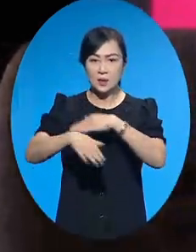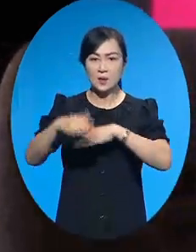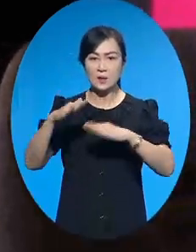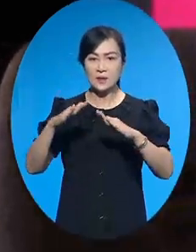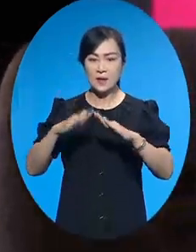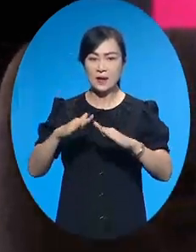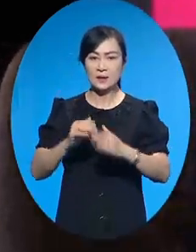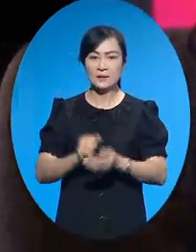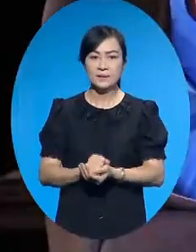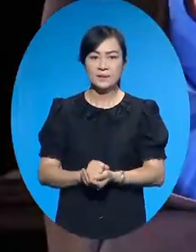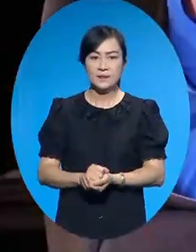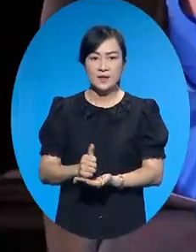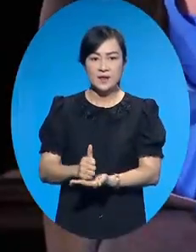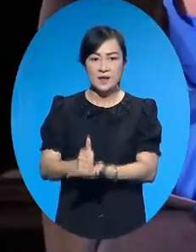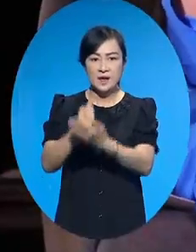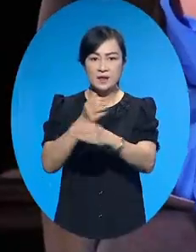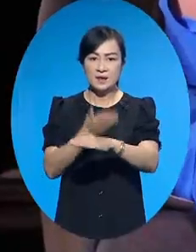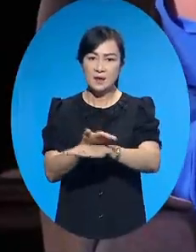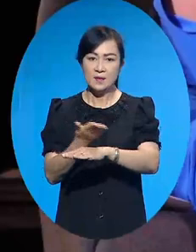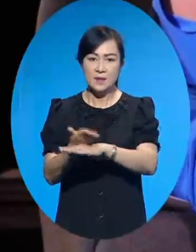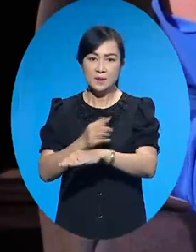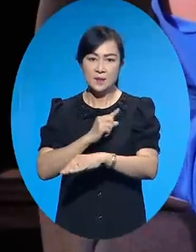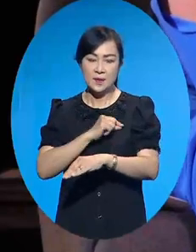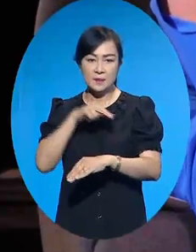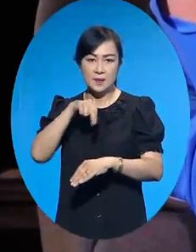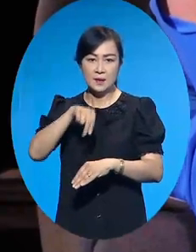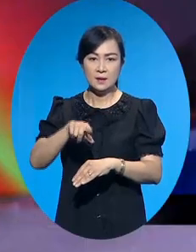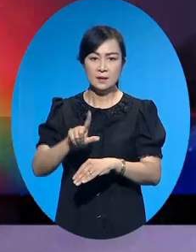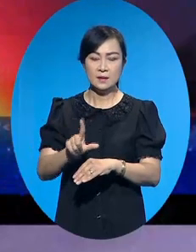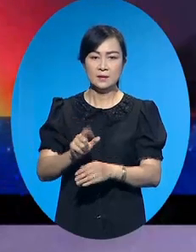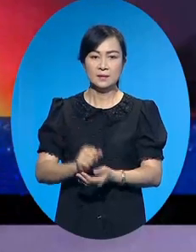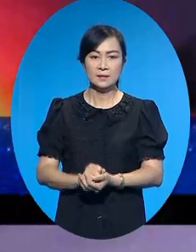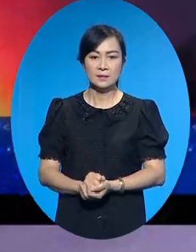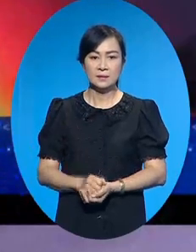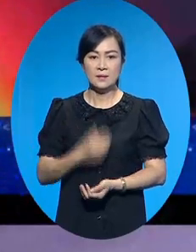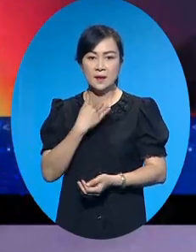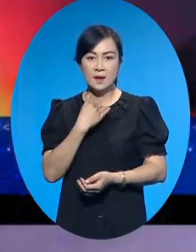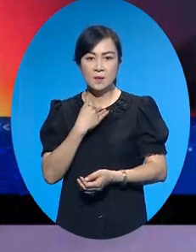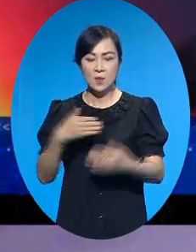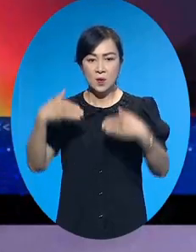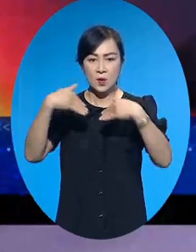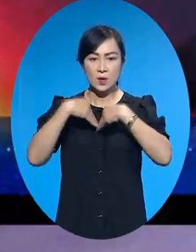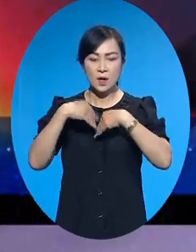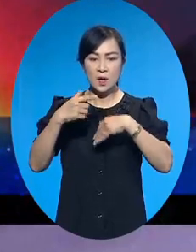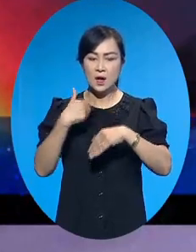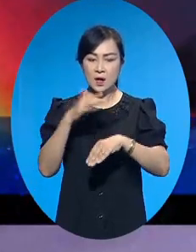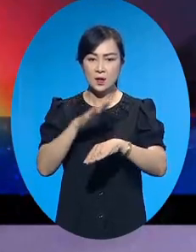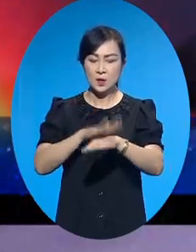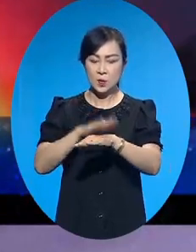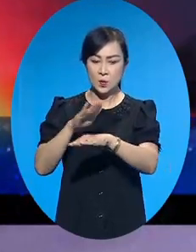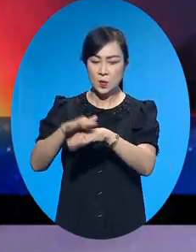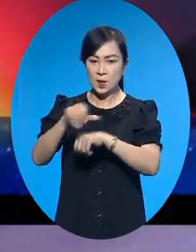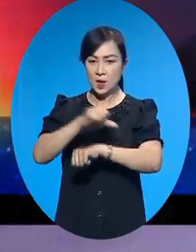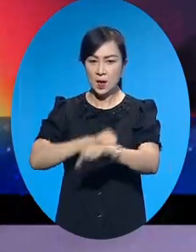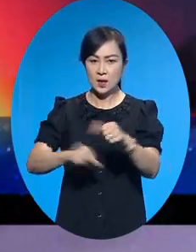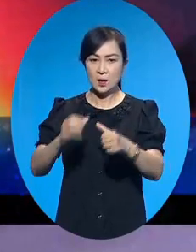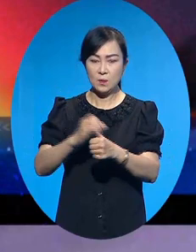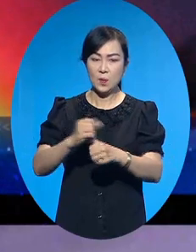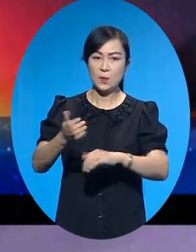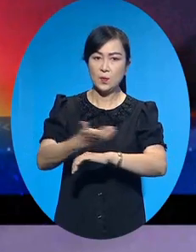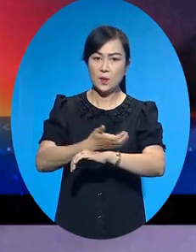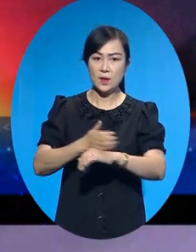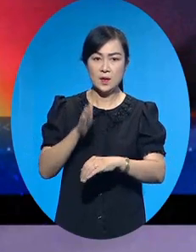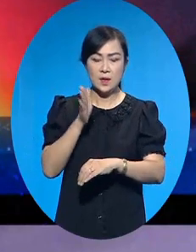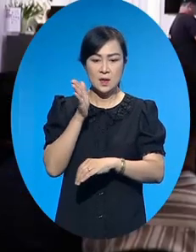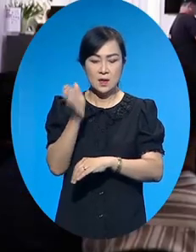pháp tối ưu hệ thống sản phẩm để tiết kiệm năng lượng. Với mong muốn hưởng ứng lời kêu gọi hành động vì mục tiêu của quốc gia